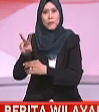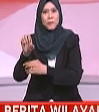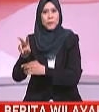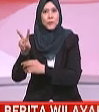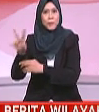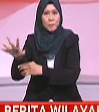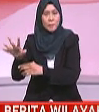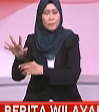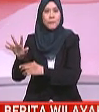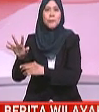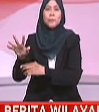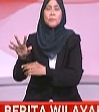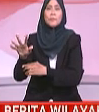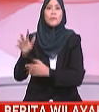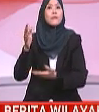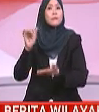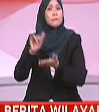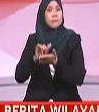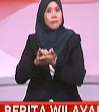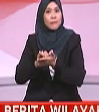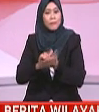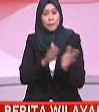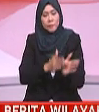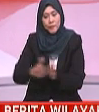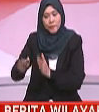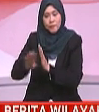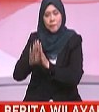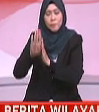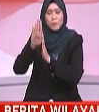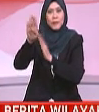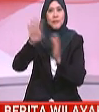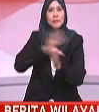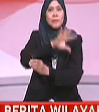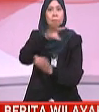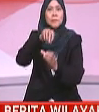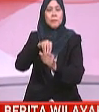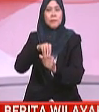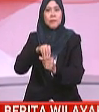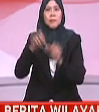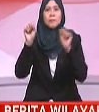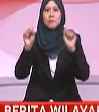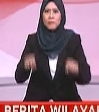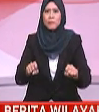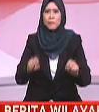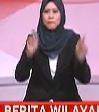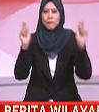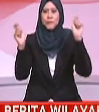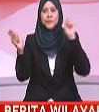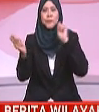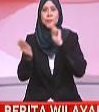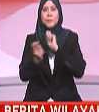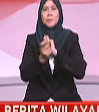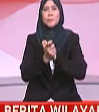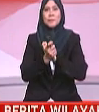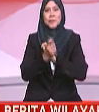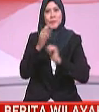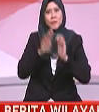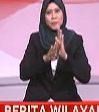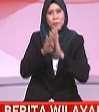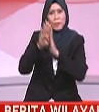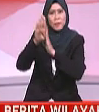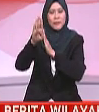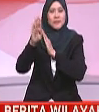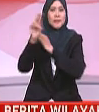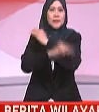2025 berkenaan disifatkan sebagai pelan pembangunan inklusif yang mampu membawa perubahan besar terhadap pembangunan